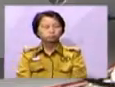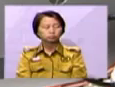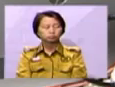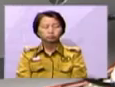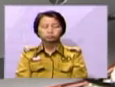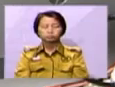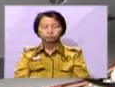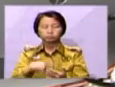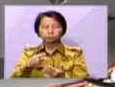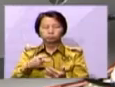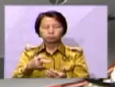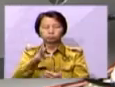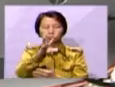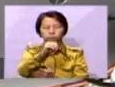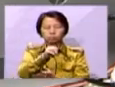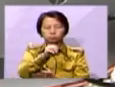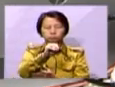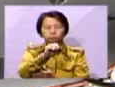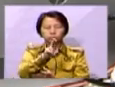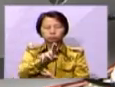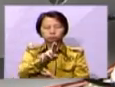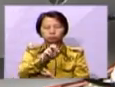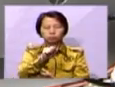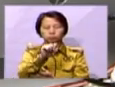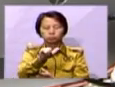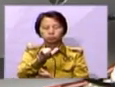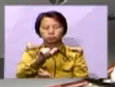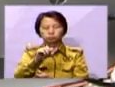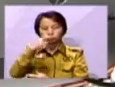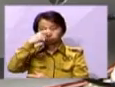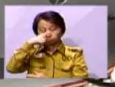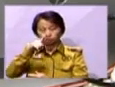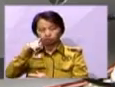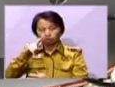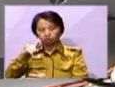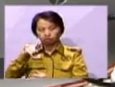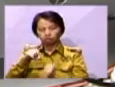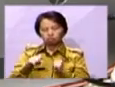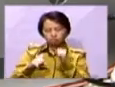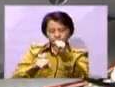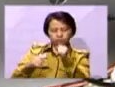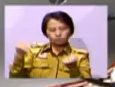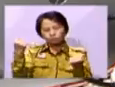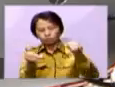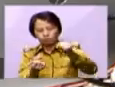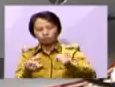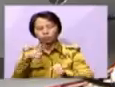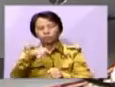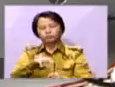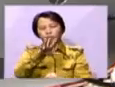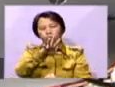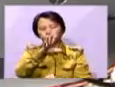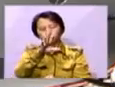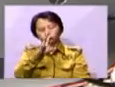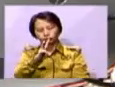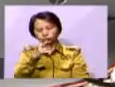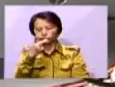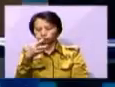Dalam acara Muay Thai, atlet negara Ain Kamarudin merangkul pingat emas acara 57 kg